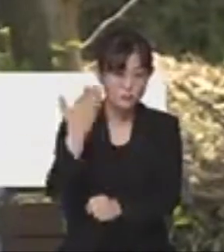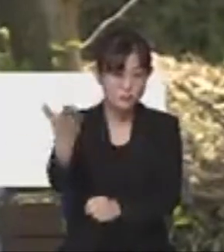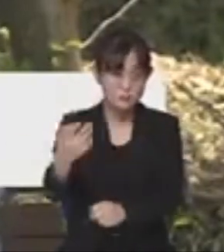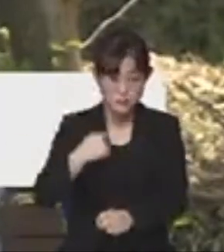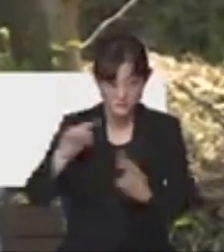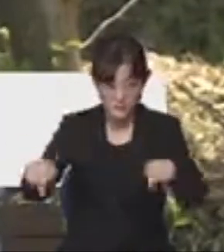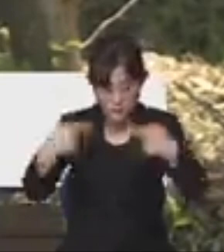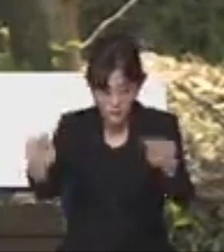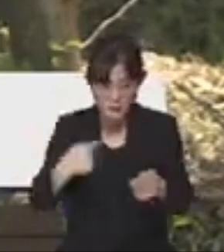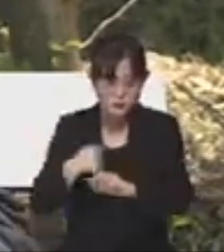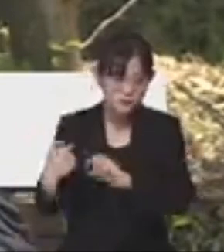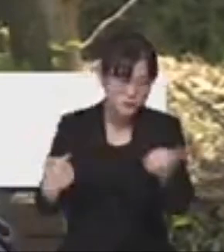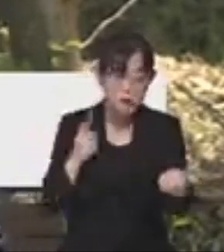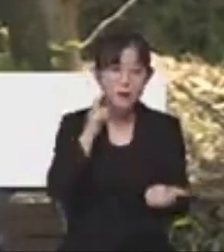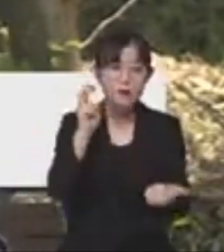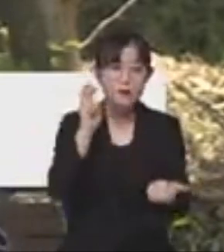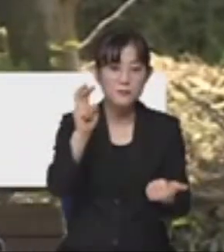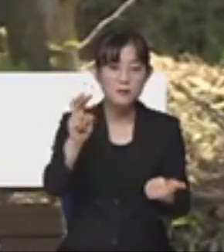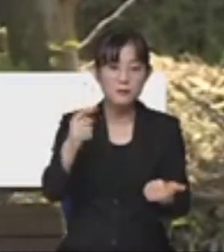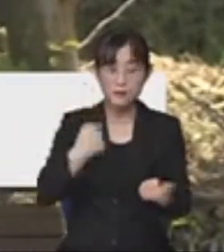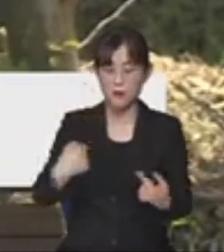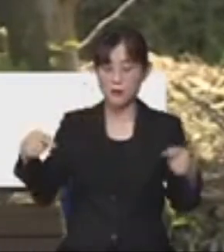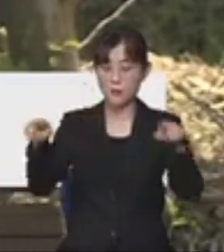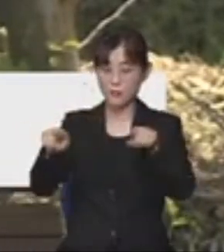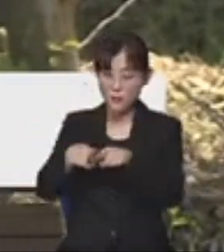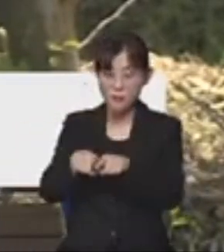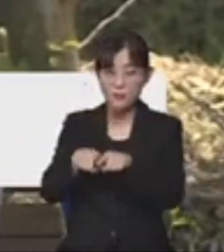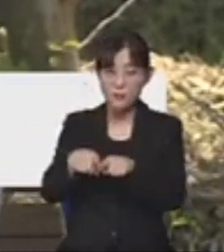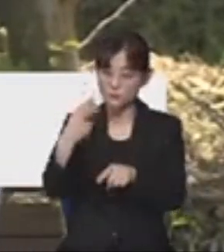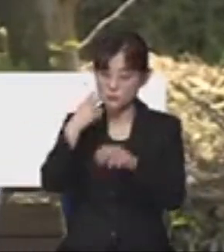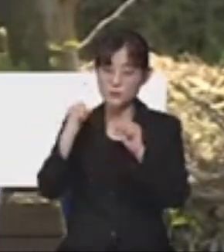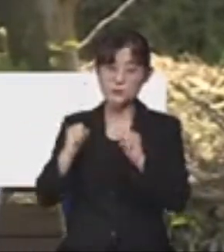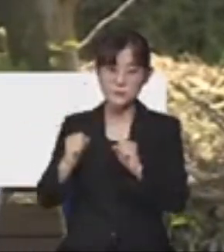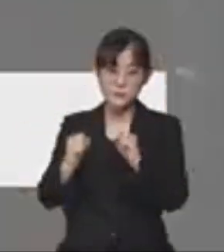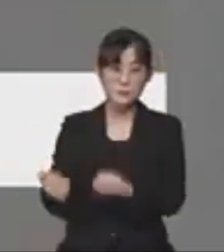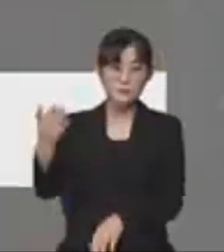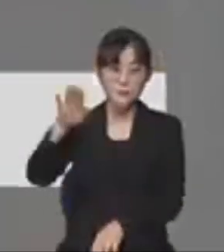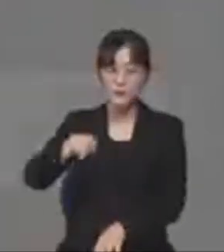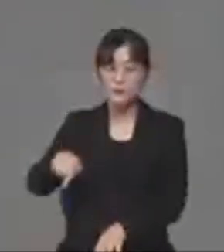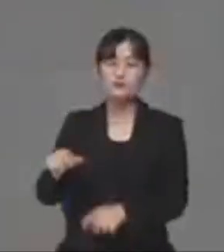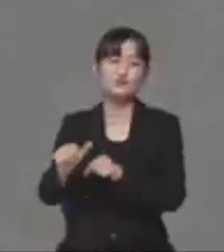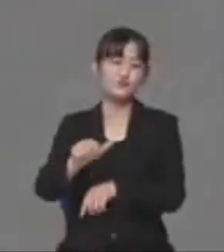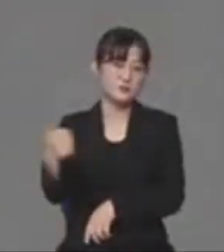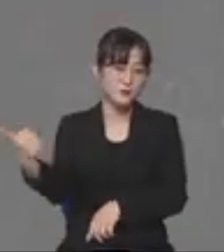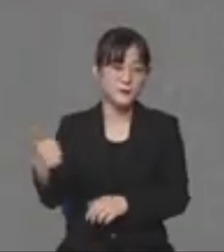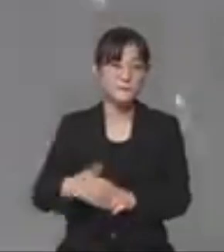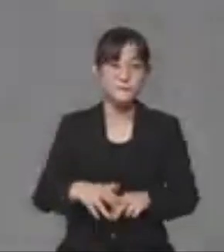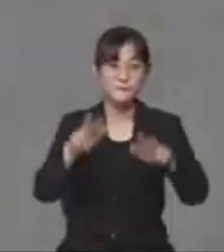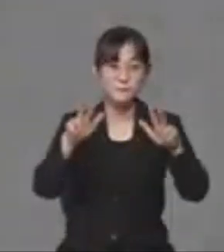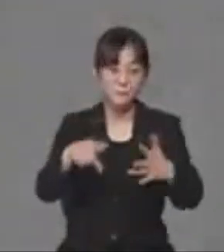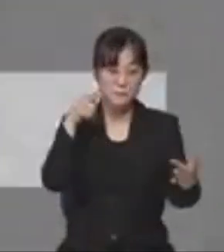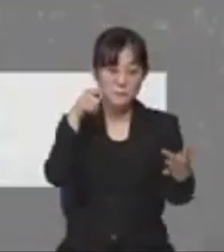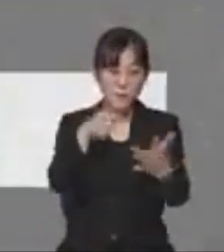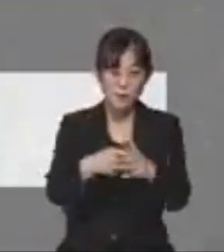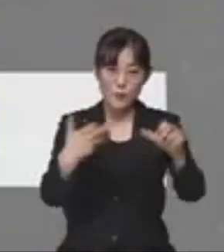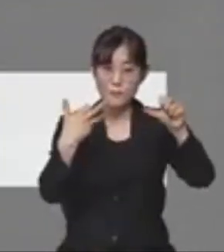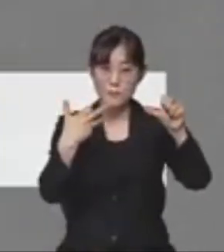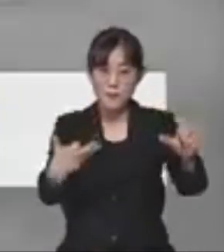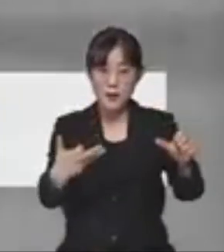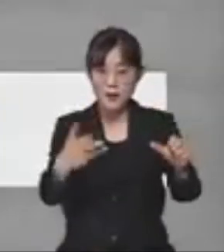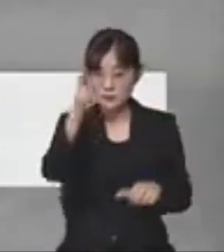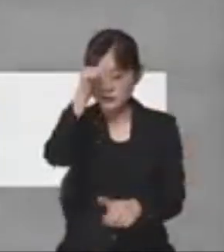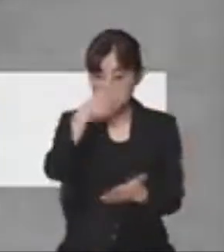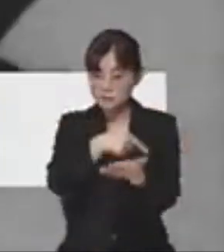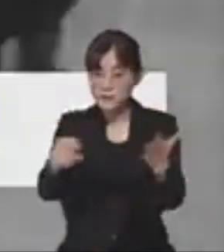죽었을 건데 바로 옆에 금방까지 같이 이렇게 살아 숨쉬고 있었는데. 현재까지 파악된 5.18 관련